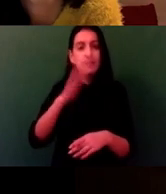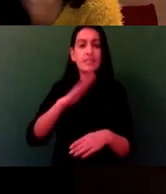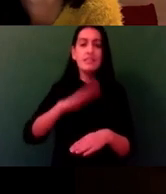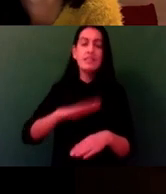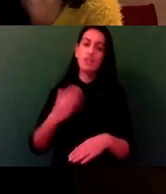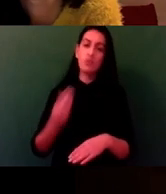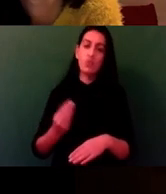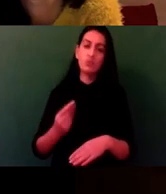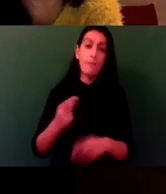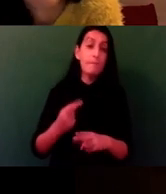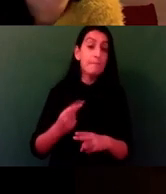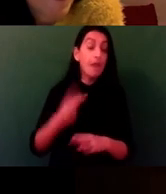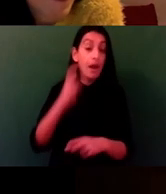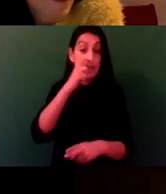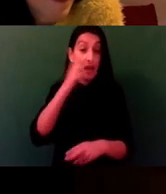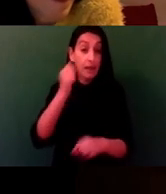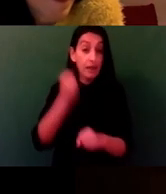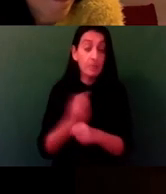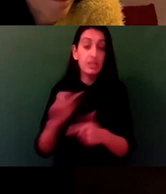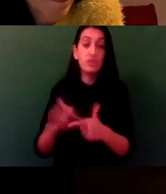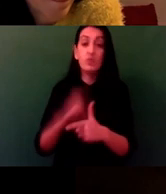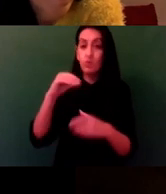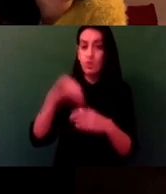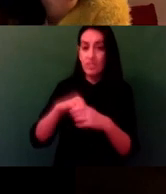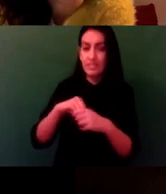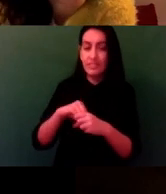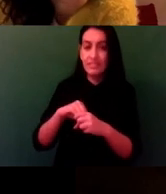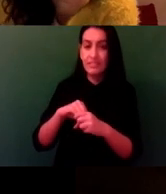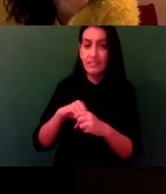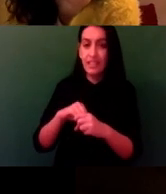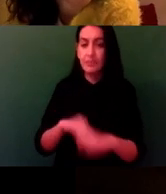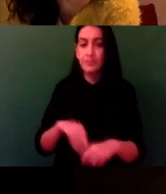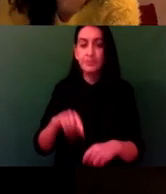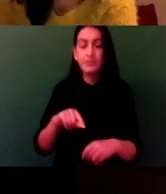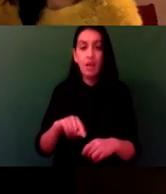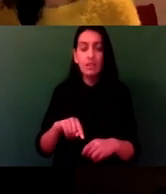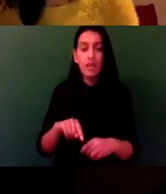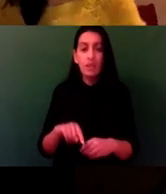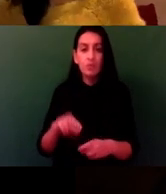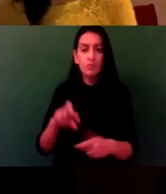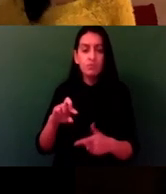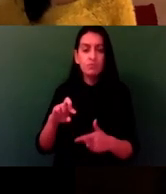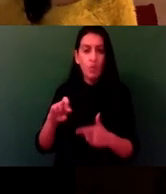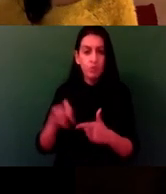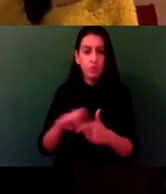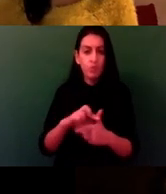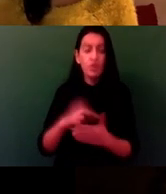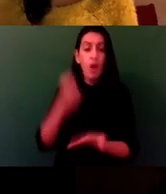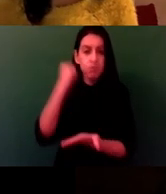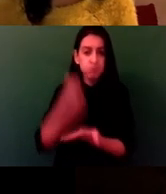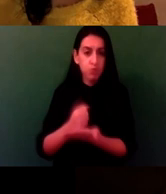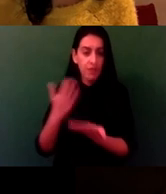yetki sahibi olan, yani eninde sonunda dönüp dolaşıp buradaki projeyi imzalayacak olan, onay verecek olan kurumları aynı masa